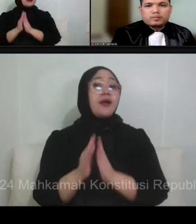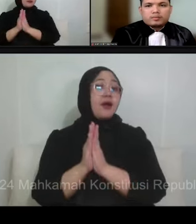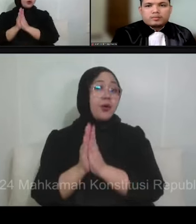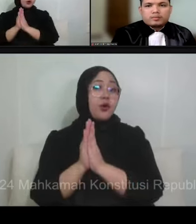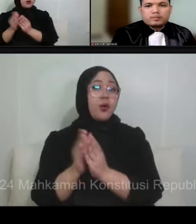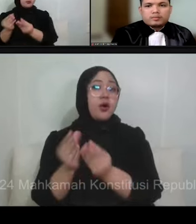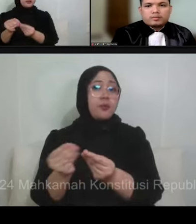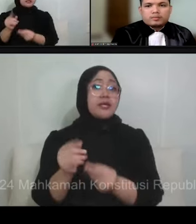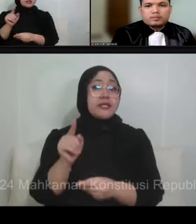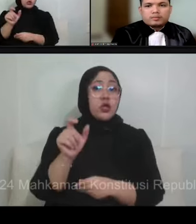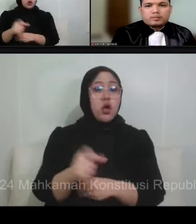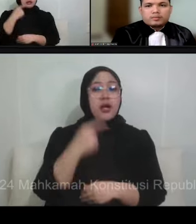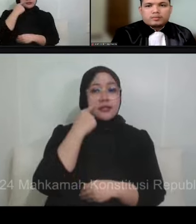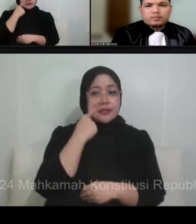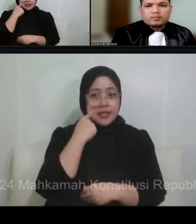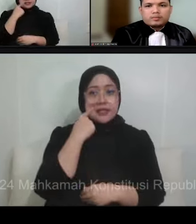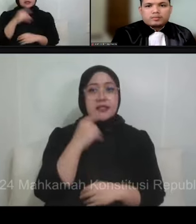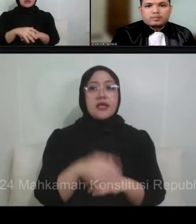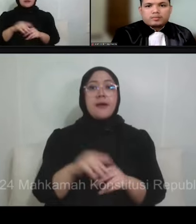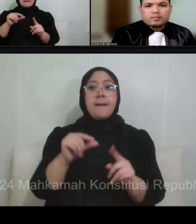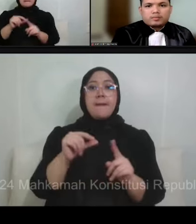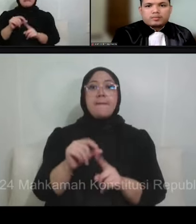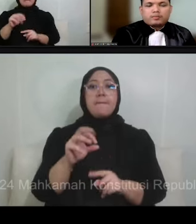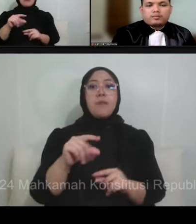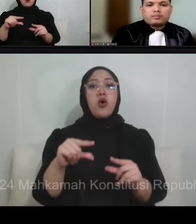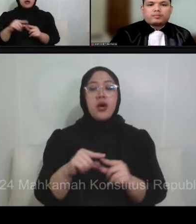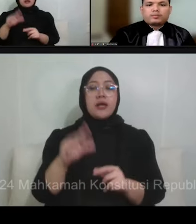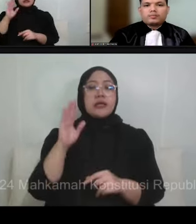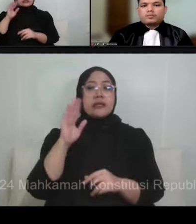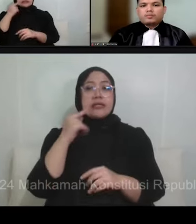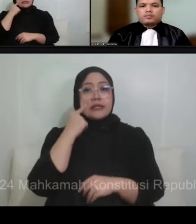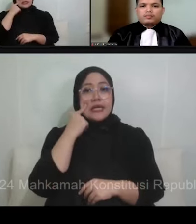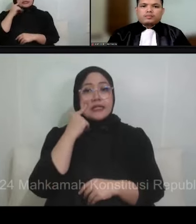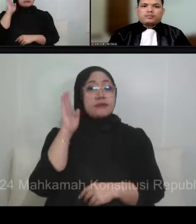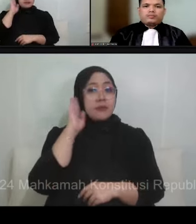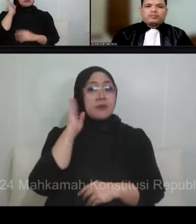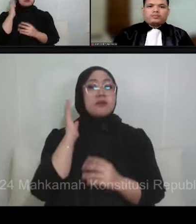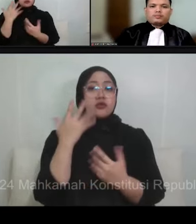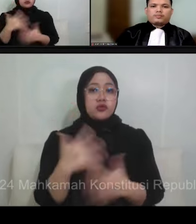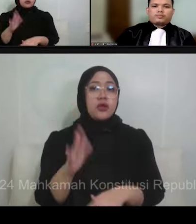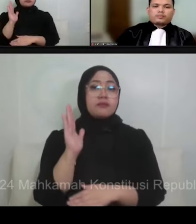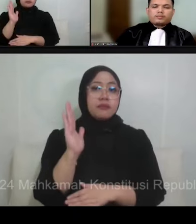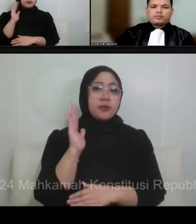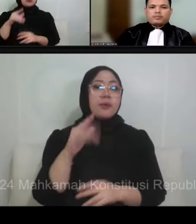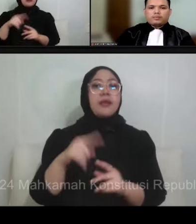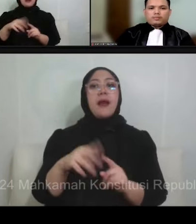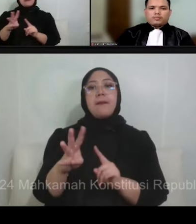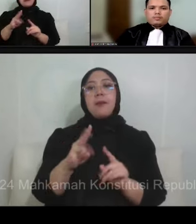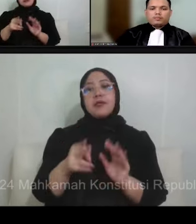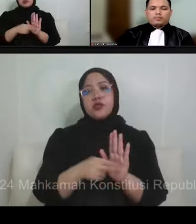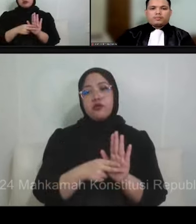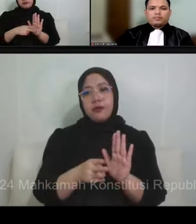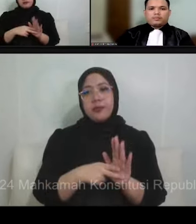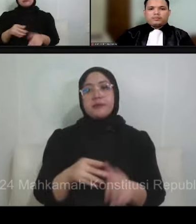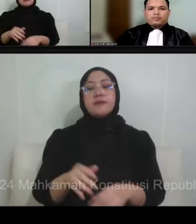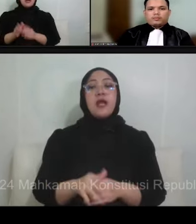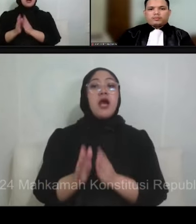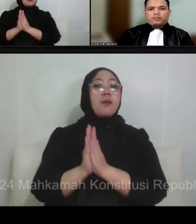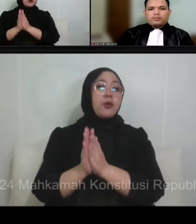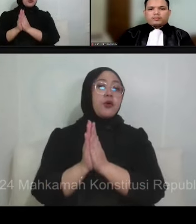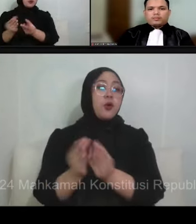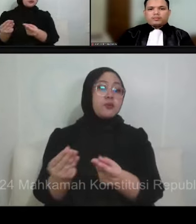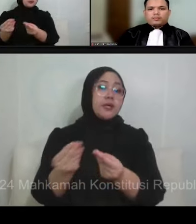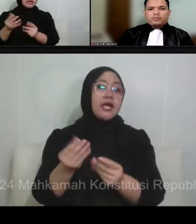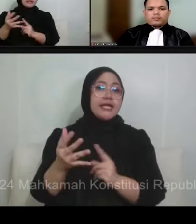orang saksi yaitu pora Yohanes yang telah didengar kesaksiannya dan persidangan pada tanggal 26 Oktober 2023 selanjutnya para Pan juga telah menyerahkan kesimpulan